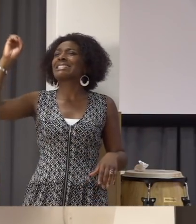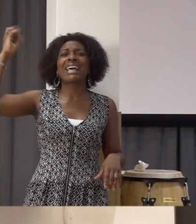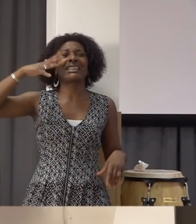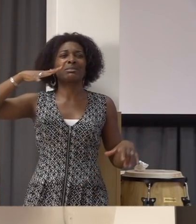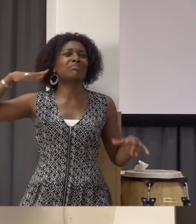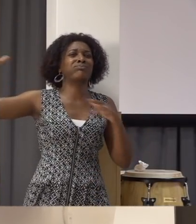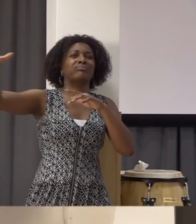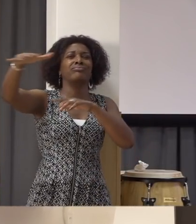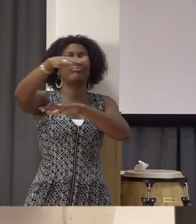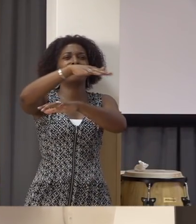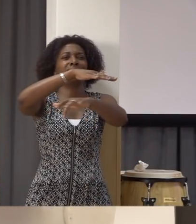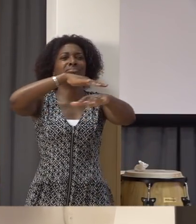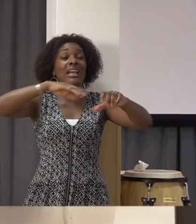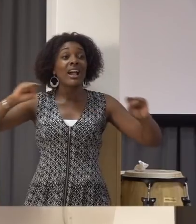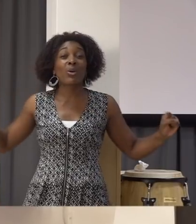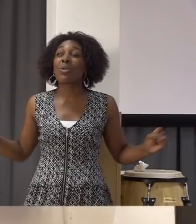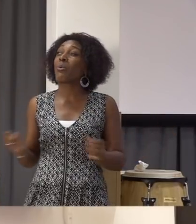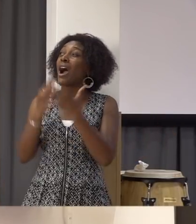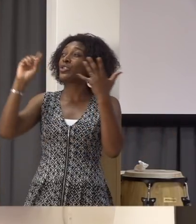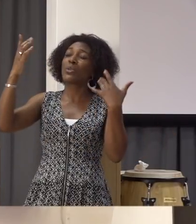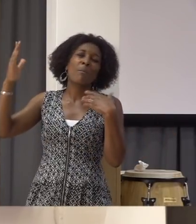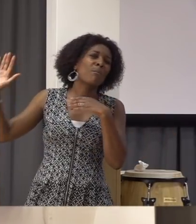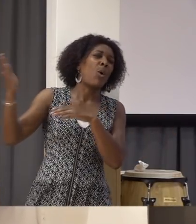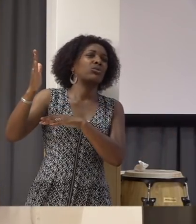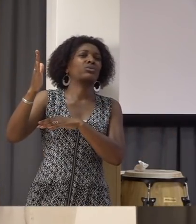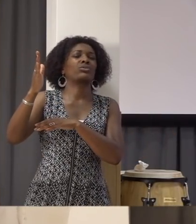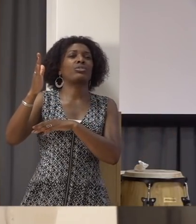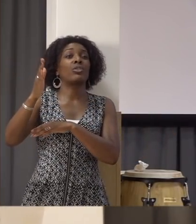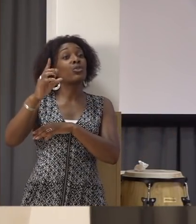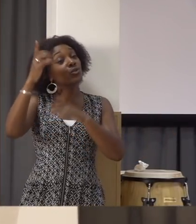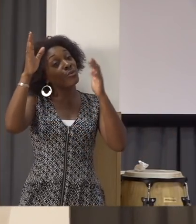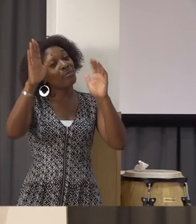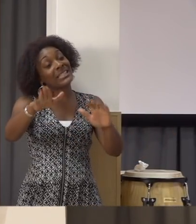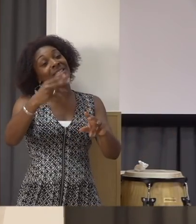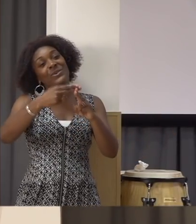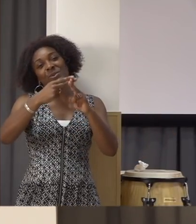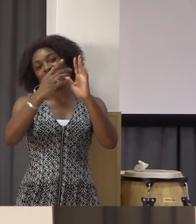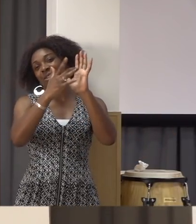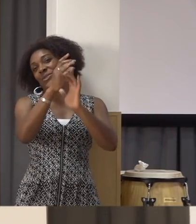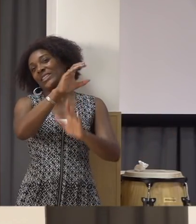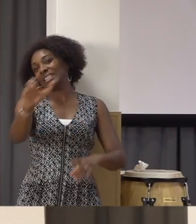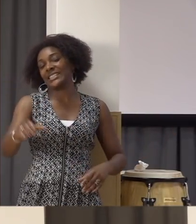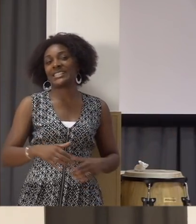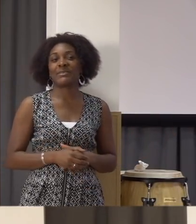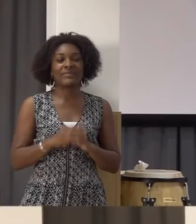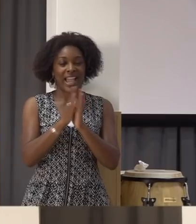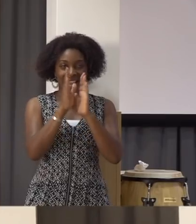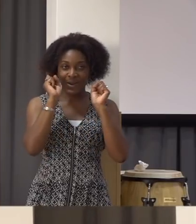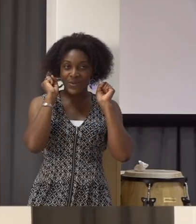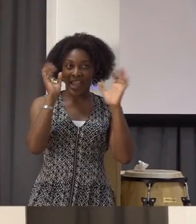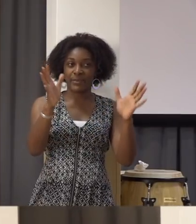Dieu et que la gloire de Dieu se manifeste. Soyez tous bénis au nom de Jésus-Christ.